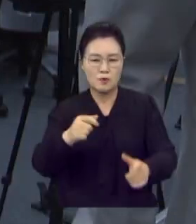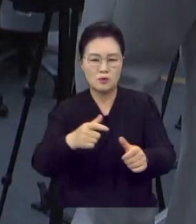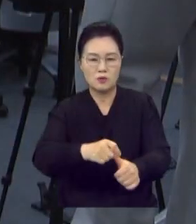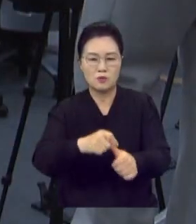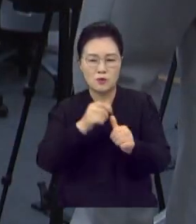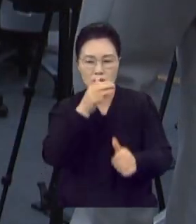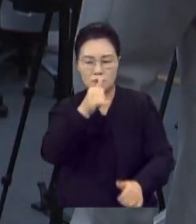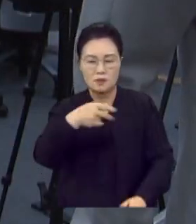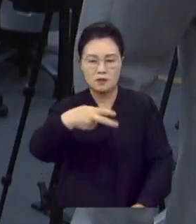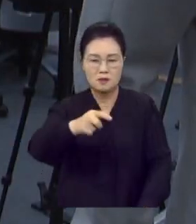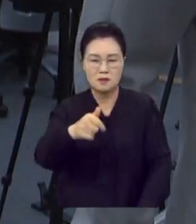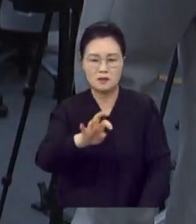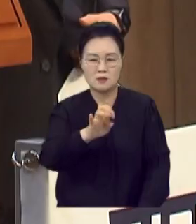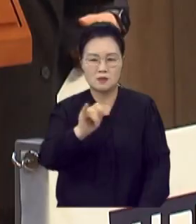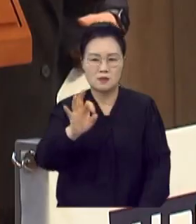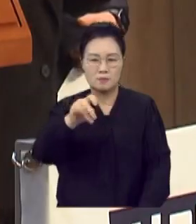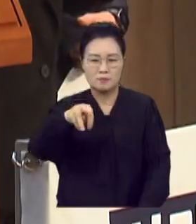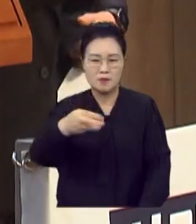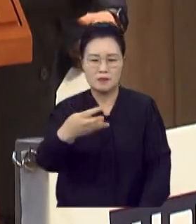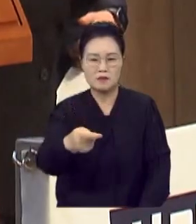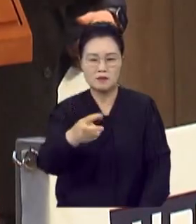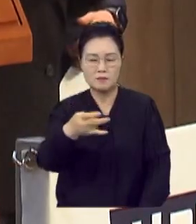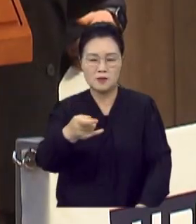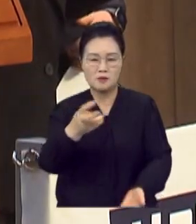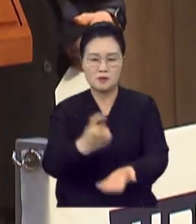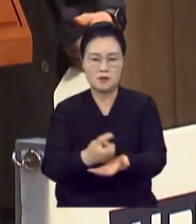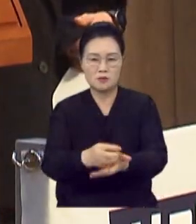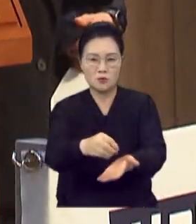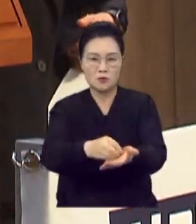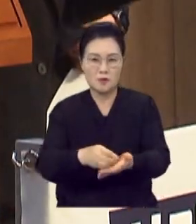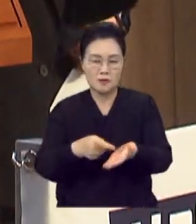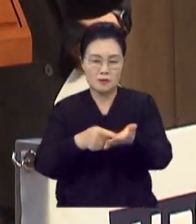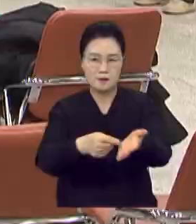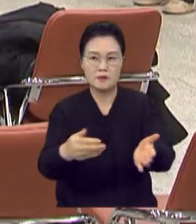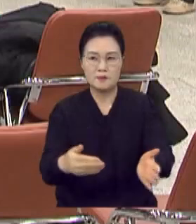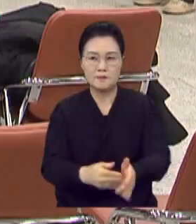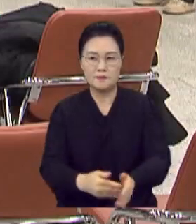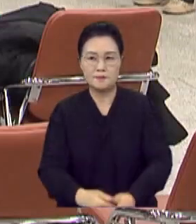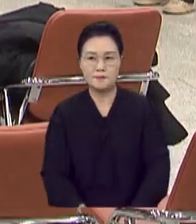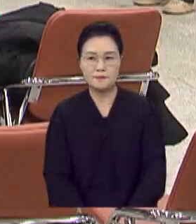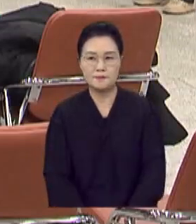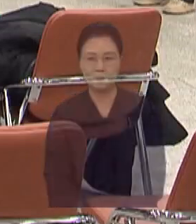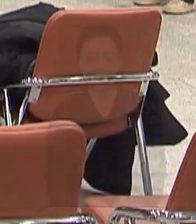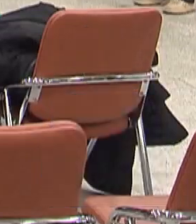경쟁력 있는 후보를 비례대표로 살릴 수 있는 석패율제 도입도 주장했습니다.